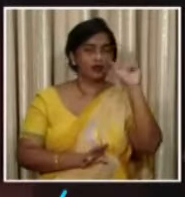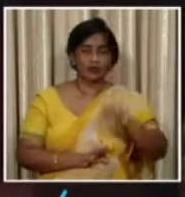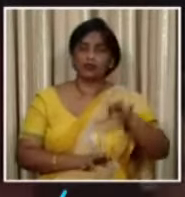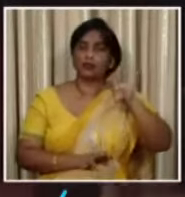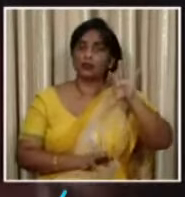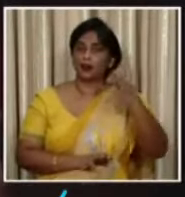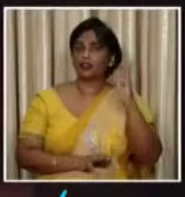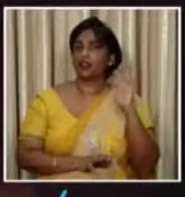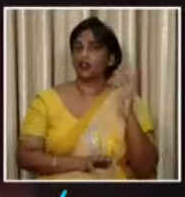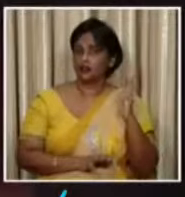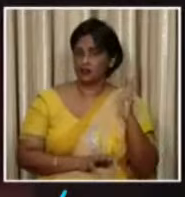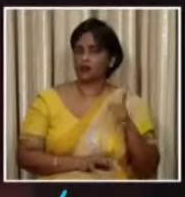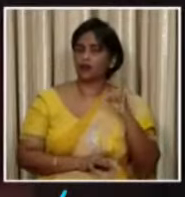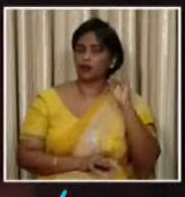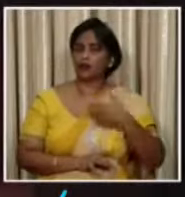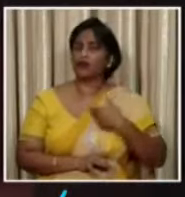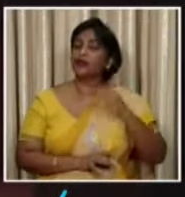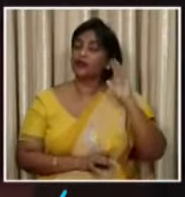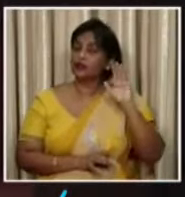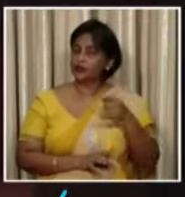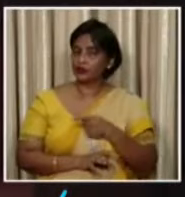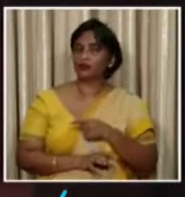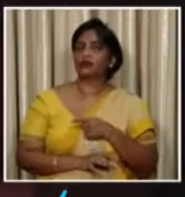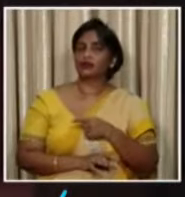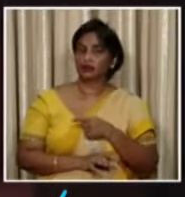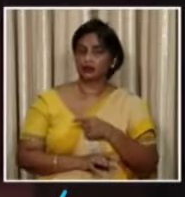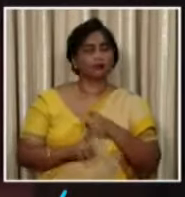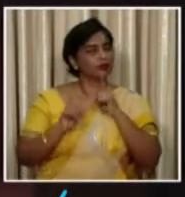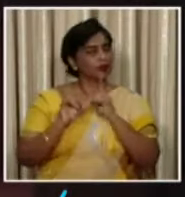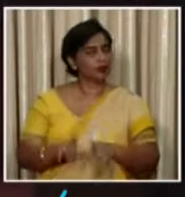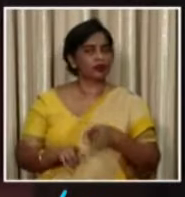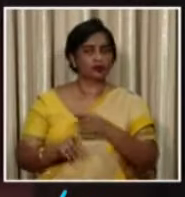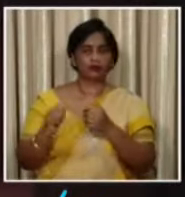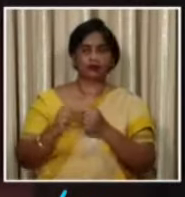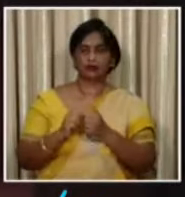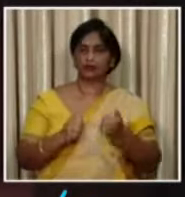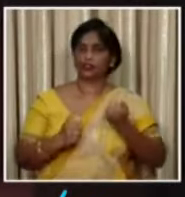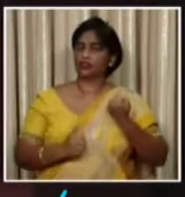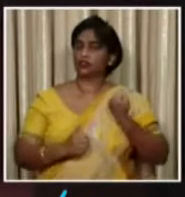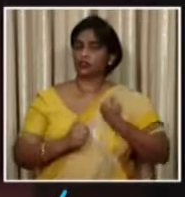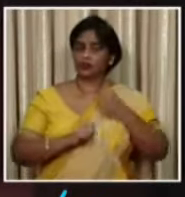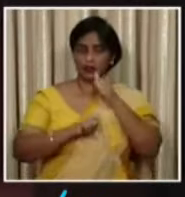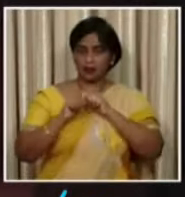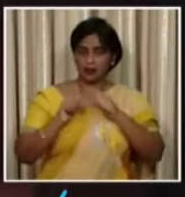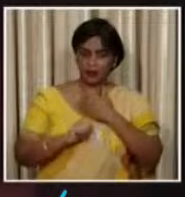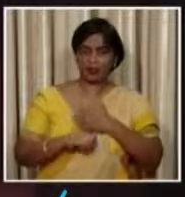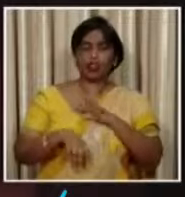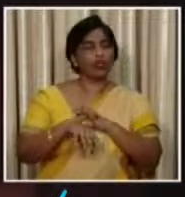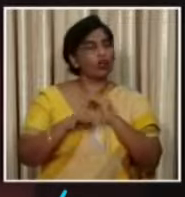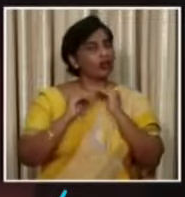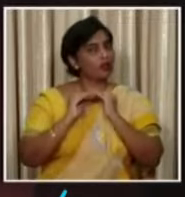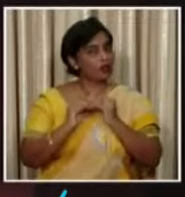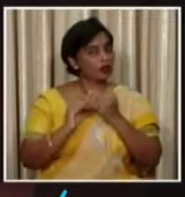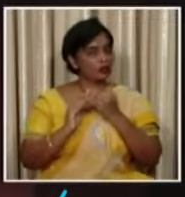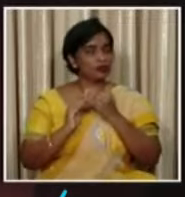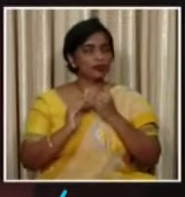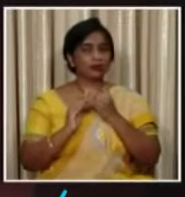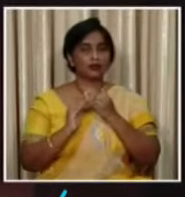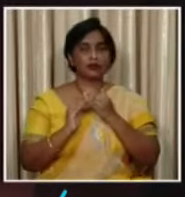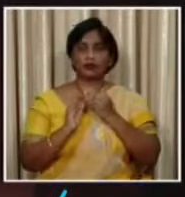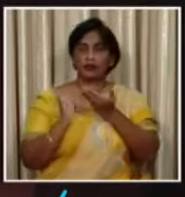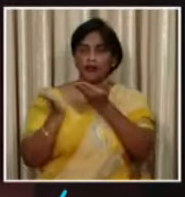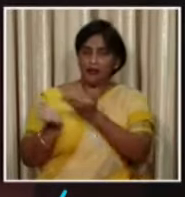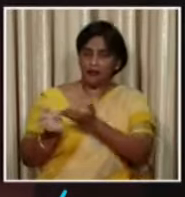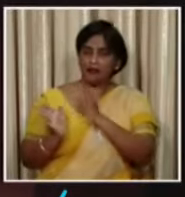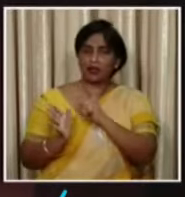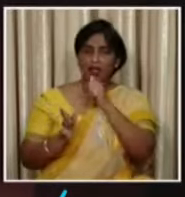488,590ක්. ඒ නිසා විශේෂයෙන්ම මෙච්චර ප්‍රමාණයක් වෛද්‍ය සැපයුම් අංශයේ සහ රෝහල් පද්ධතියේ තිබුණු